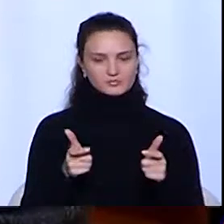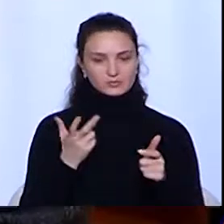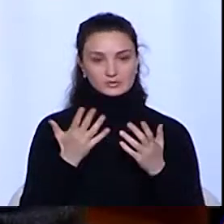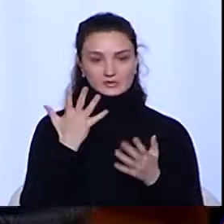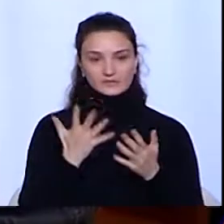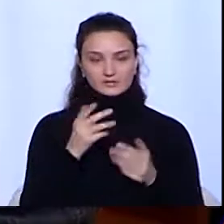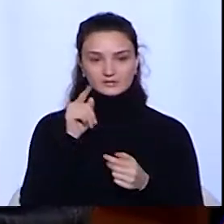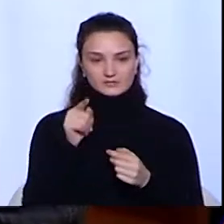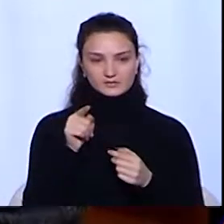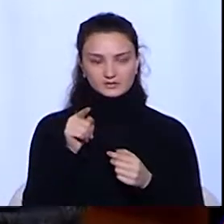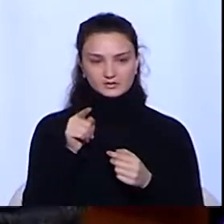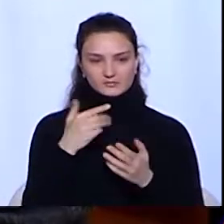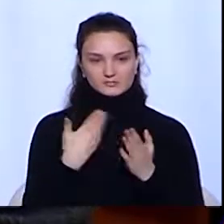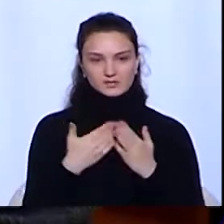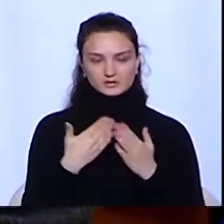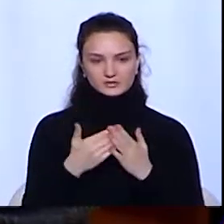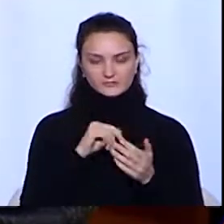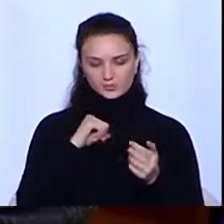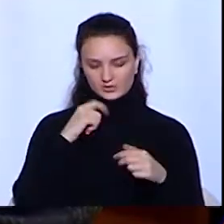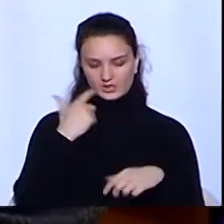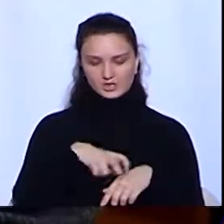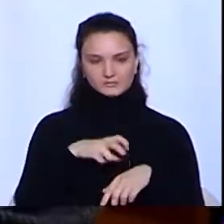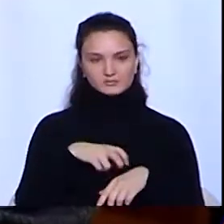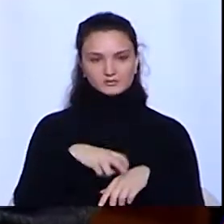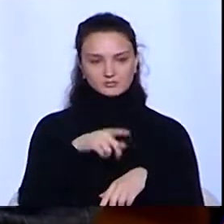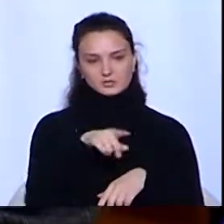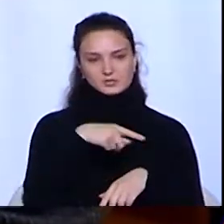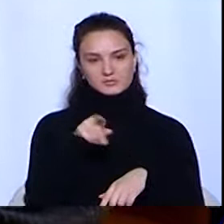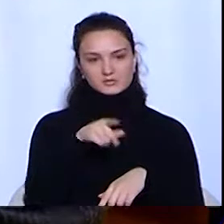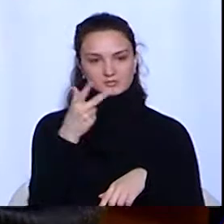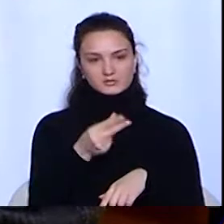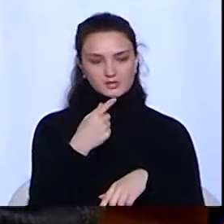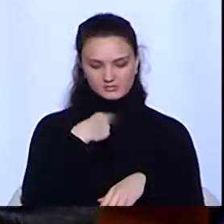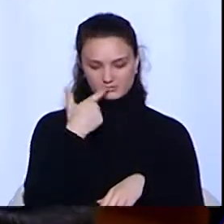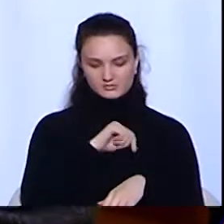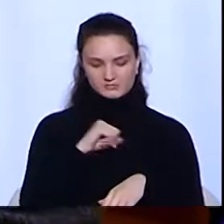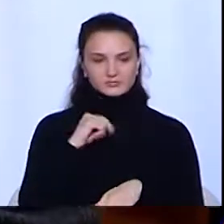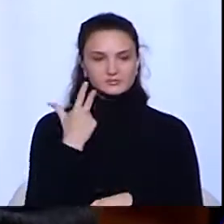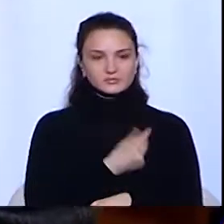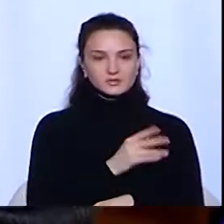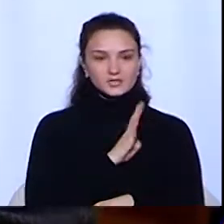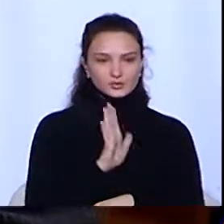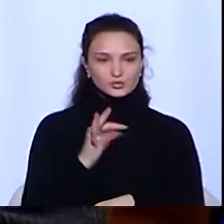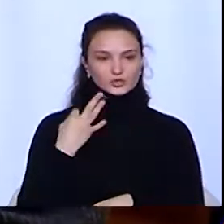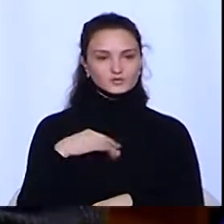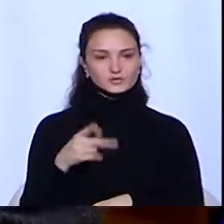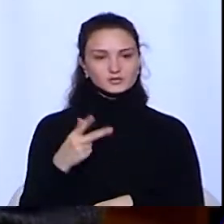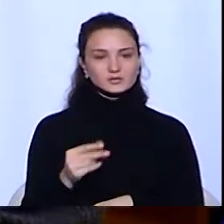თუ თქვენ არ აძლევთ მაგალის და თქვენ თვითონებებით გაიკეთე ვაქცინა, მაგრამ მე ჩემი შვილისთვის არ გამიკეთებია, ეს